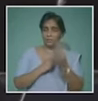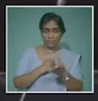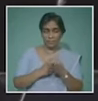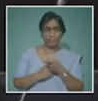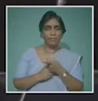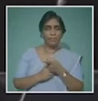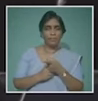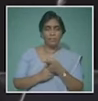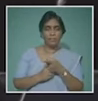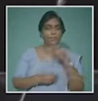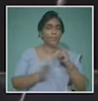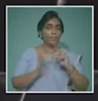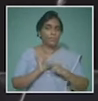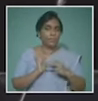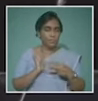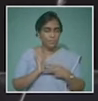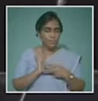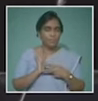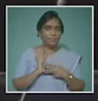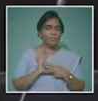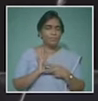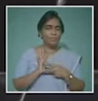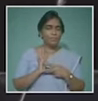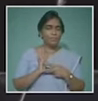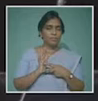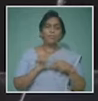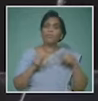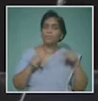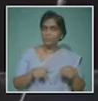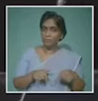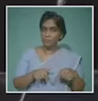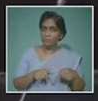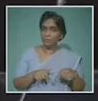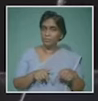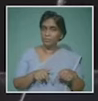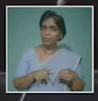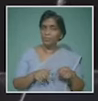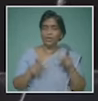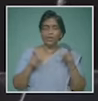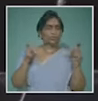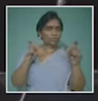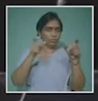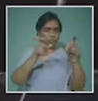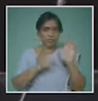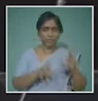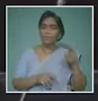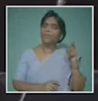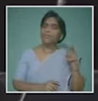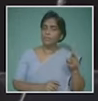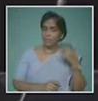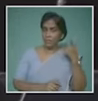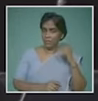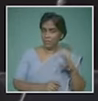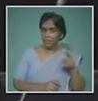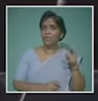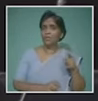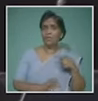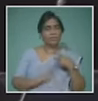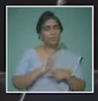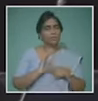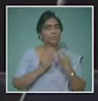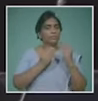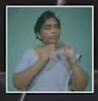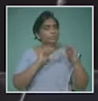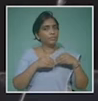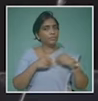திட்டங்கள், அனாதைகளுக்கான கொடுப்பனவுகள் எல்லாம் இன்று அதாவது தடை செய்யப்பட்டிருக்கிறது. எனவே இந்த நாட்டுக்கு வரவேண்டிய நல்லதை கூட